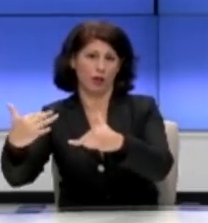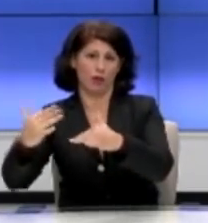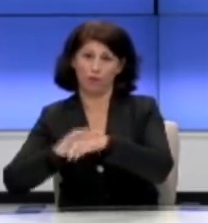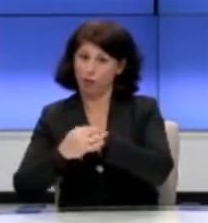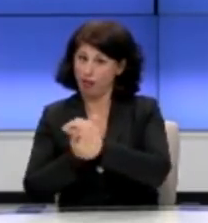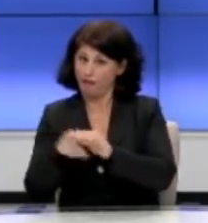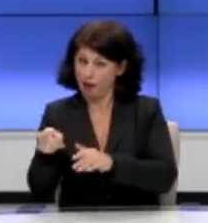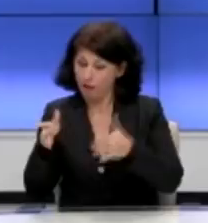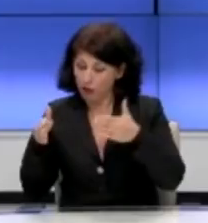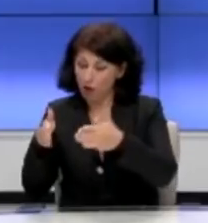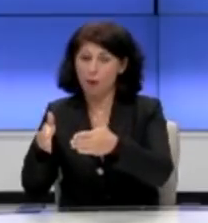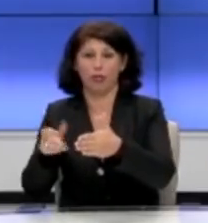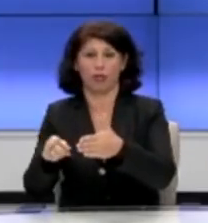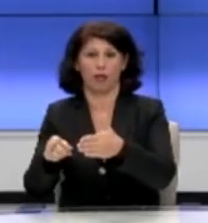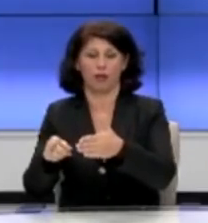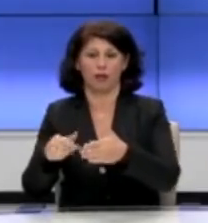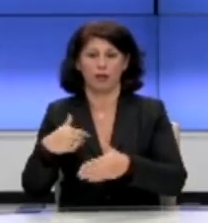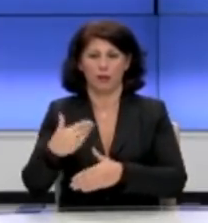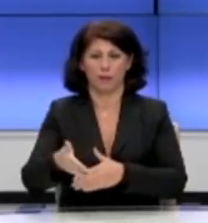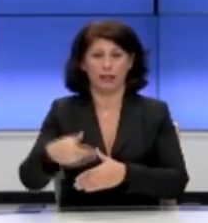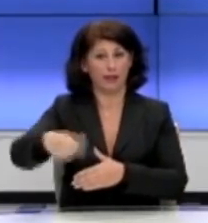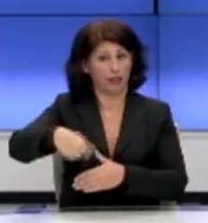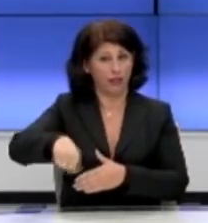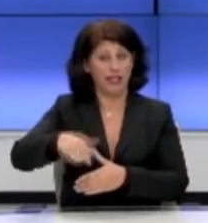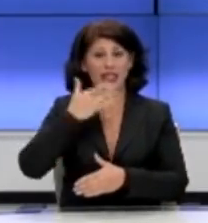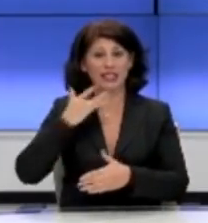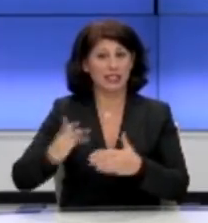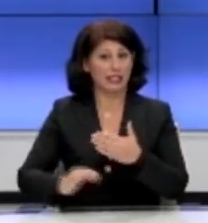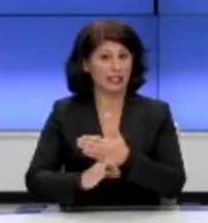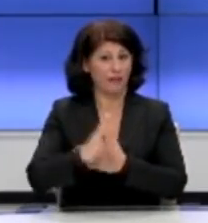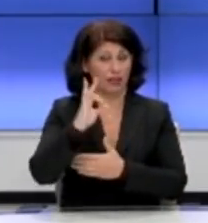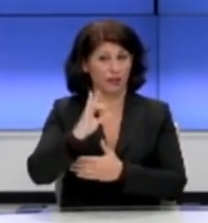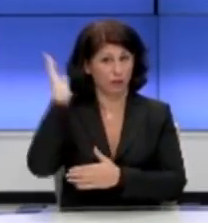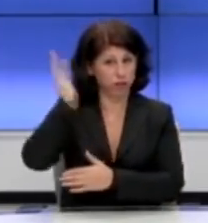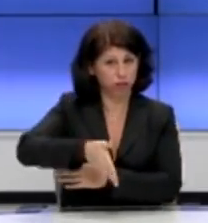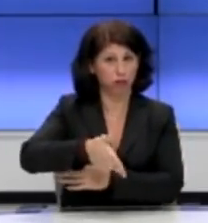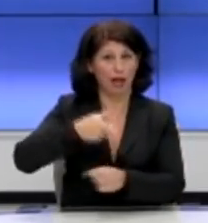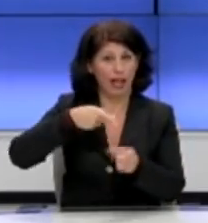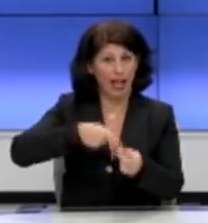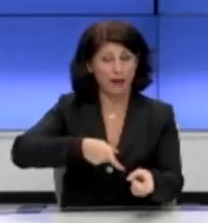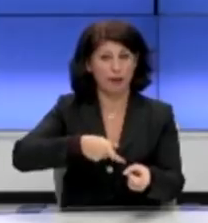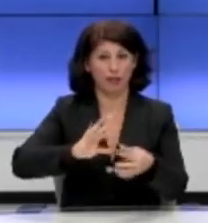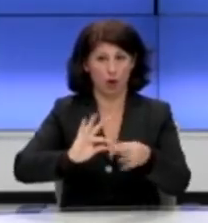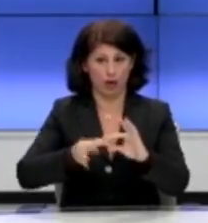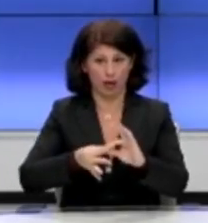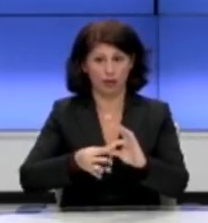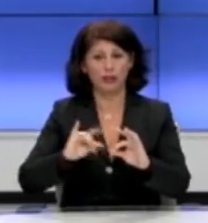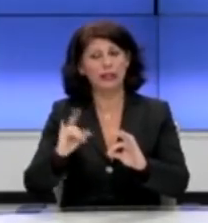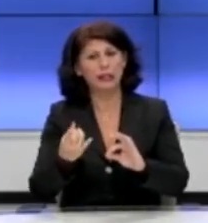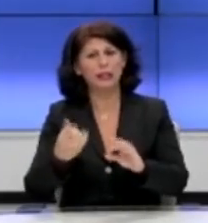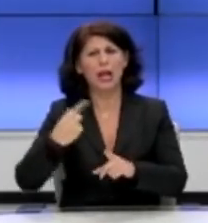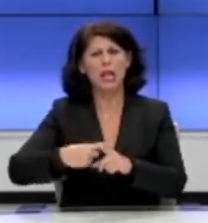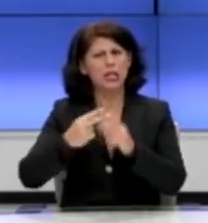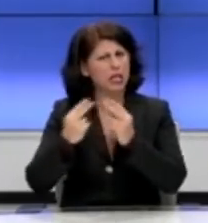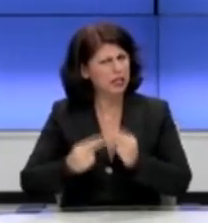σας ενδιαφέρει μετά την δίκη και όλα της Χρυσής Αυγής και την καταδίκη της ως εγκληματική οργάνωση ή της